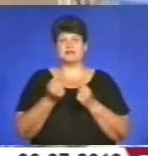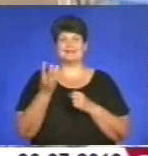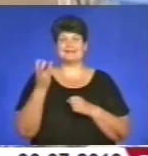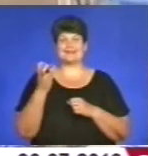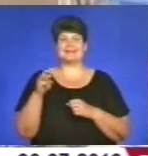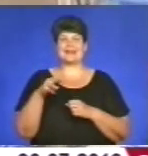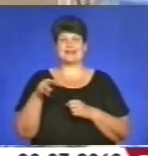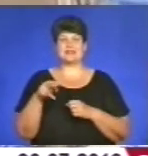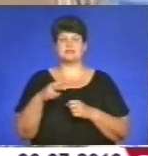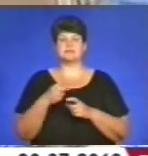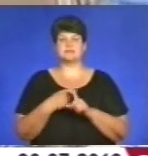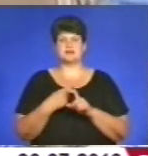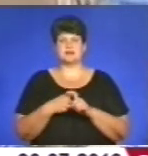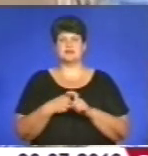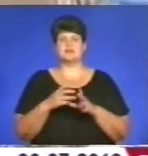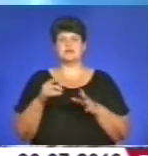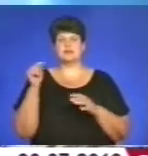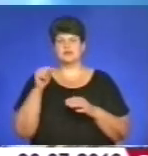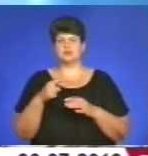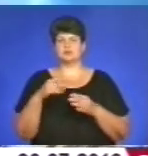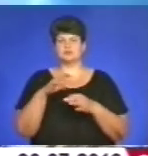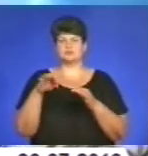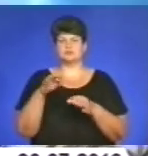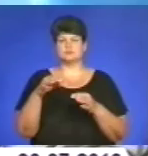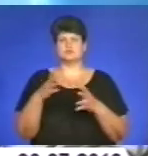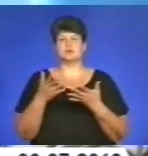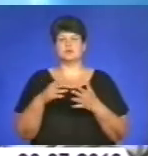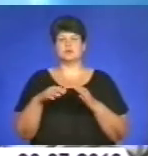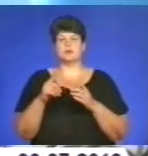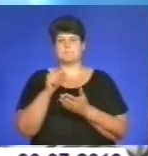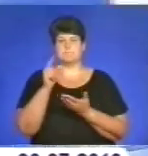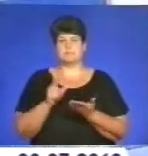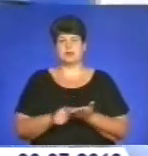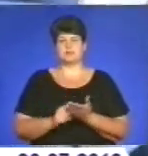літрів спирту, цистерни, бочки, 1000 порожніх пляшок, підроблені акцизні марки.